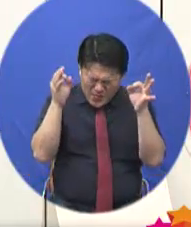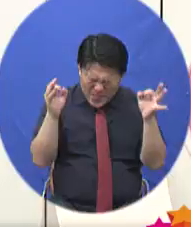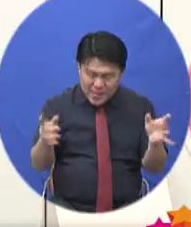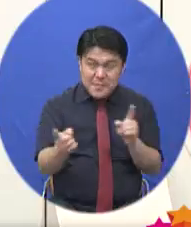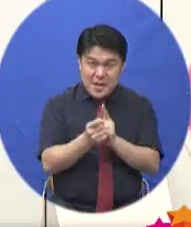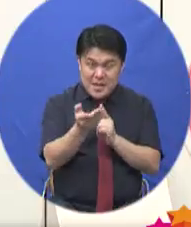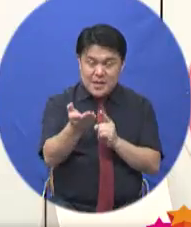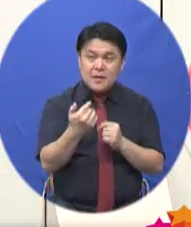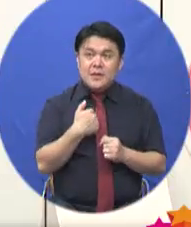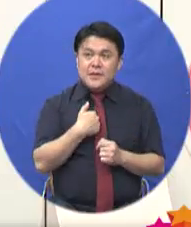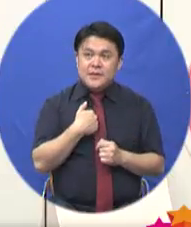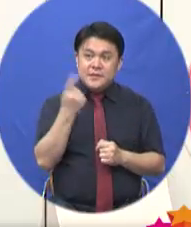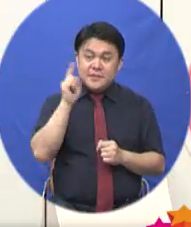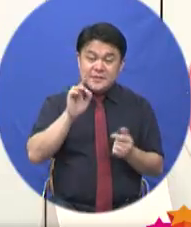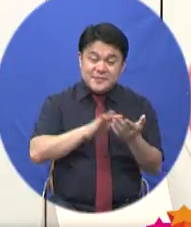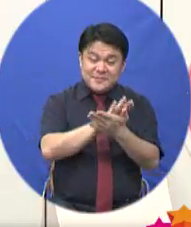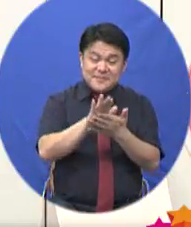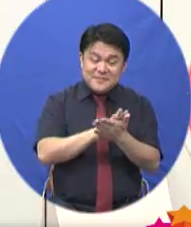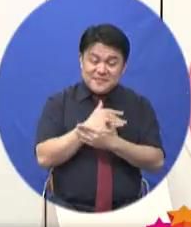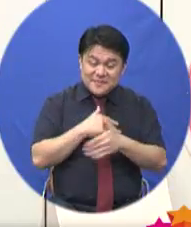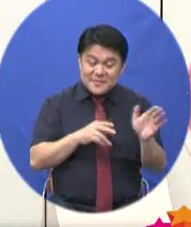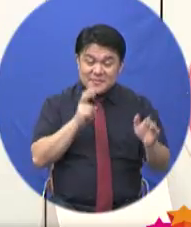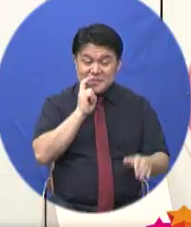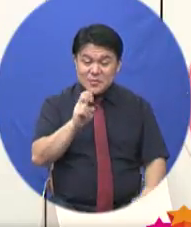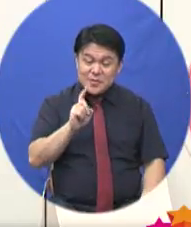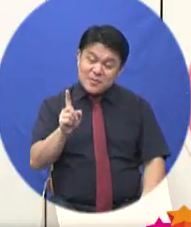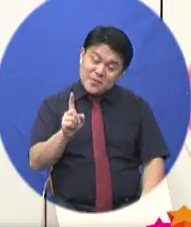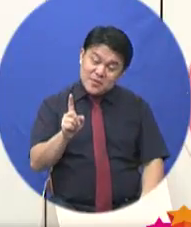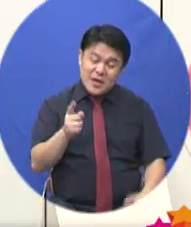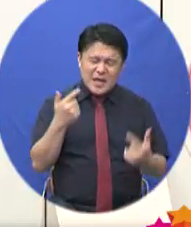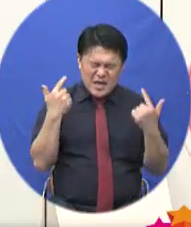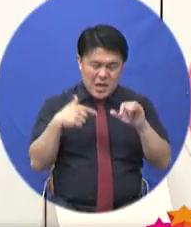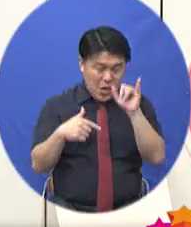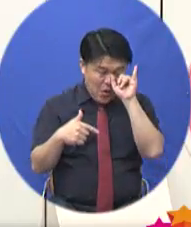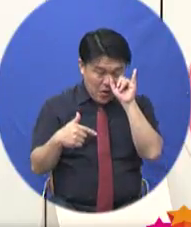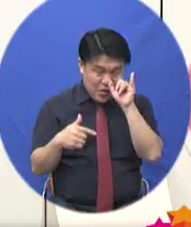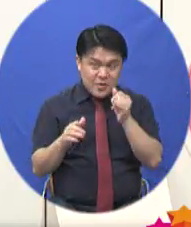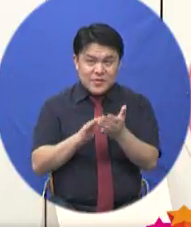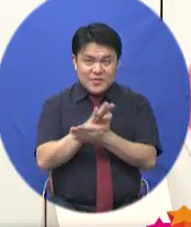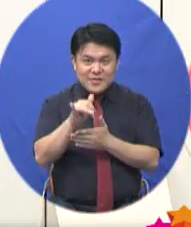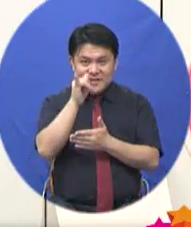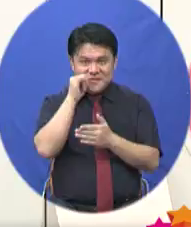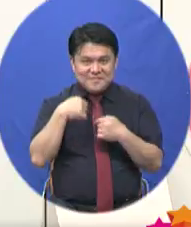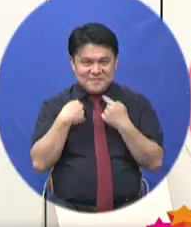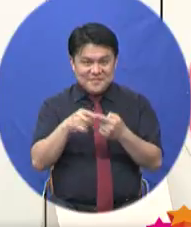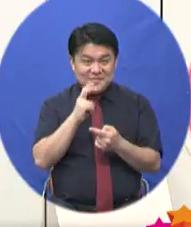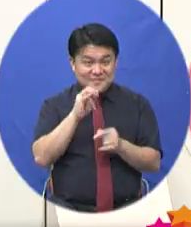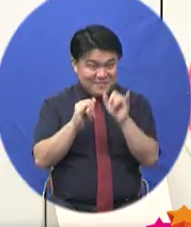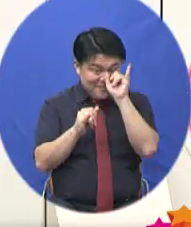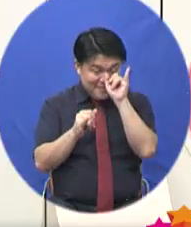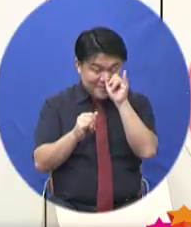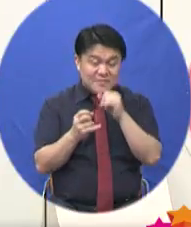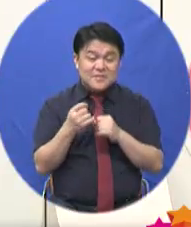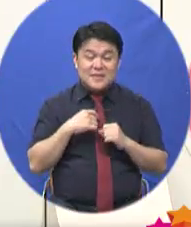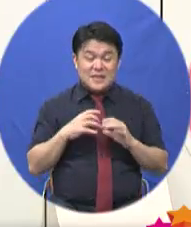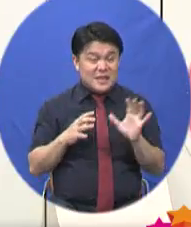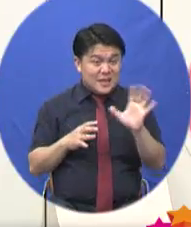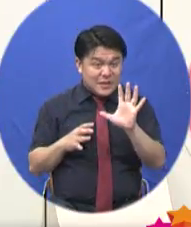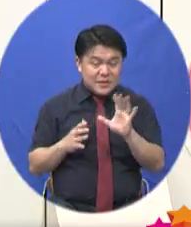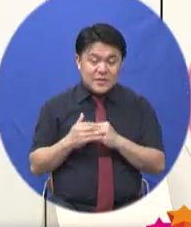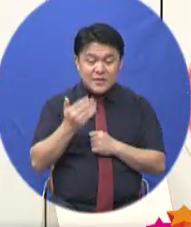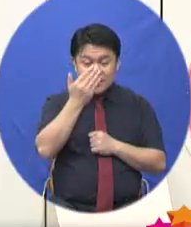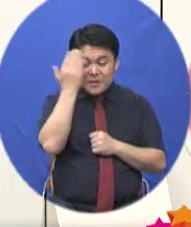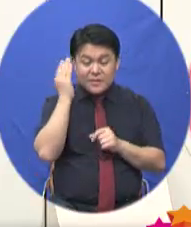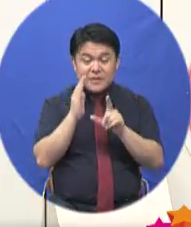네. 제가 어디 놀러 가도 뭐 노래는 노는 자세에서 안 빠집니다. 아, 자랑이 아니라. 네. 원래 제가 좀 뭐